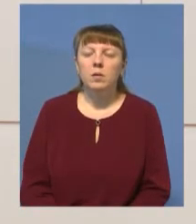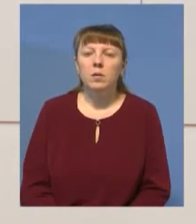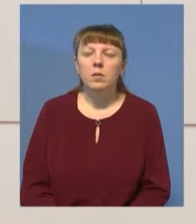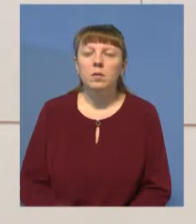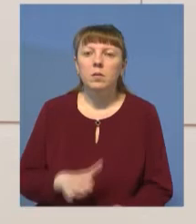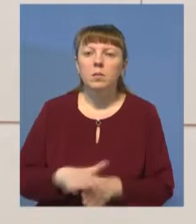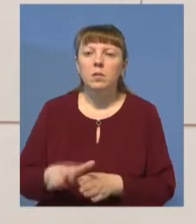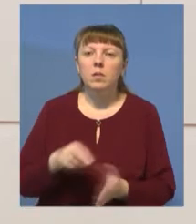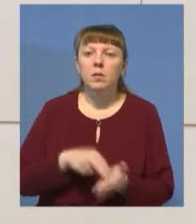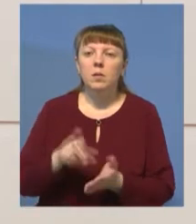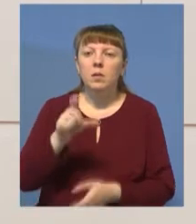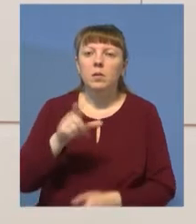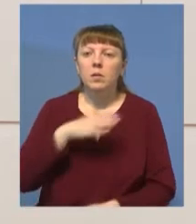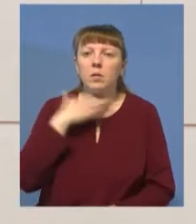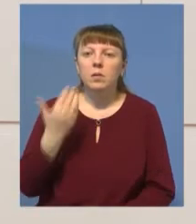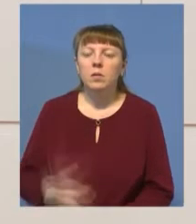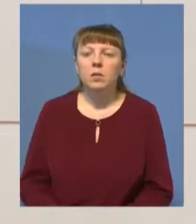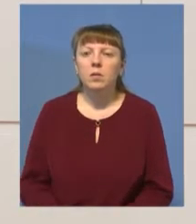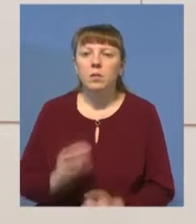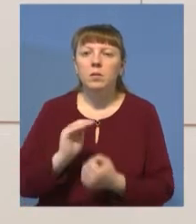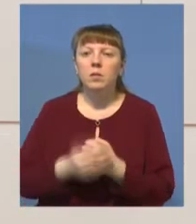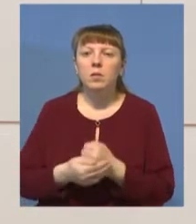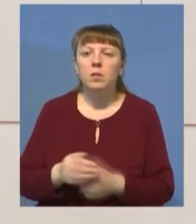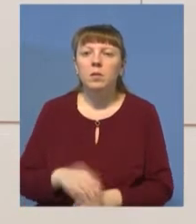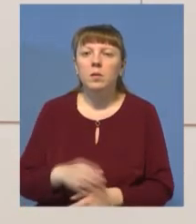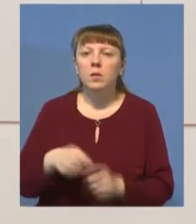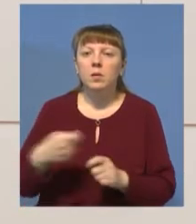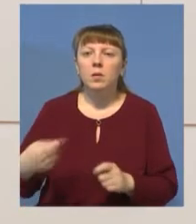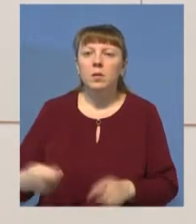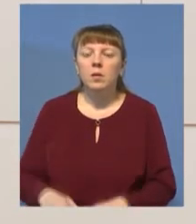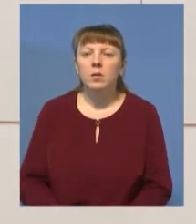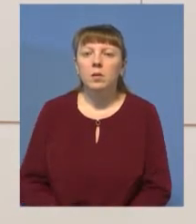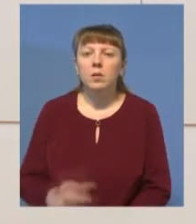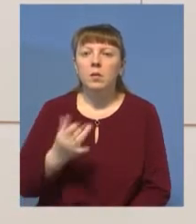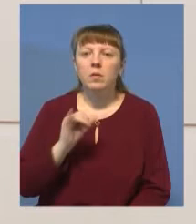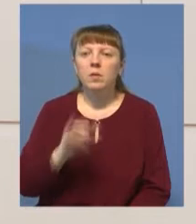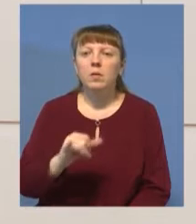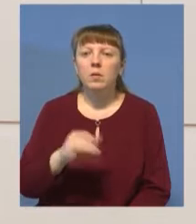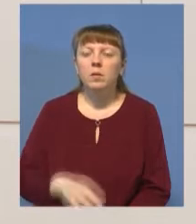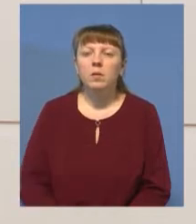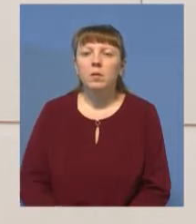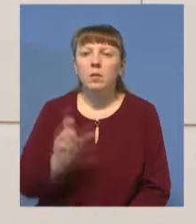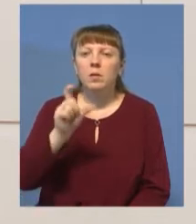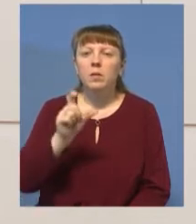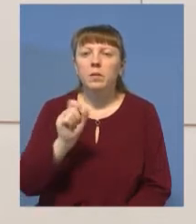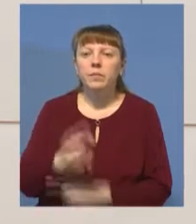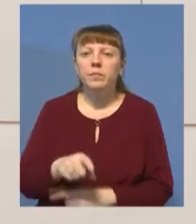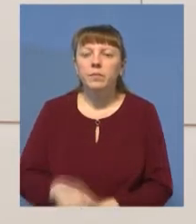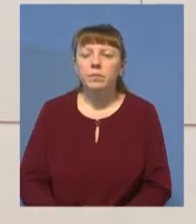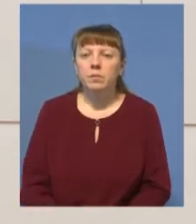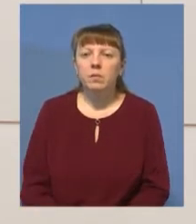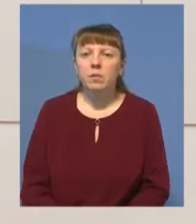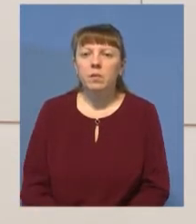исполнитель не пришел, каким-то образом скрылся, откладывал свой визит непосредственно к заказчику,